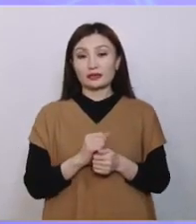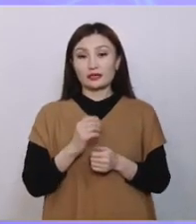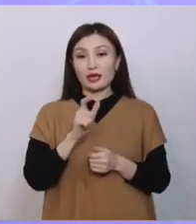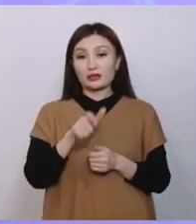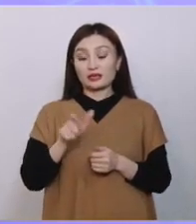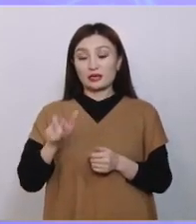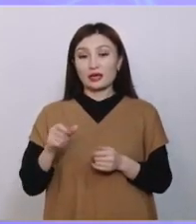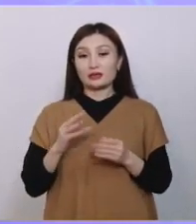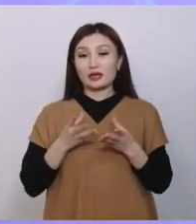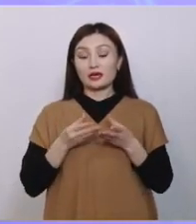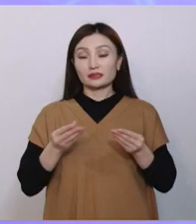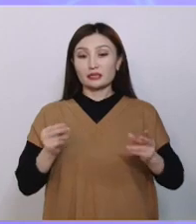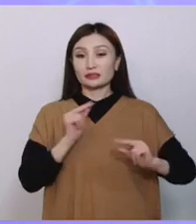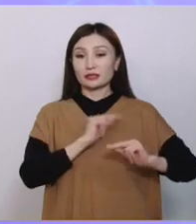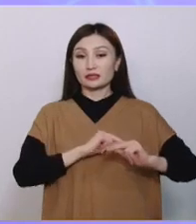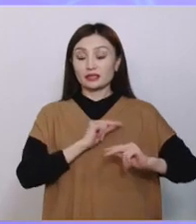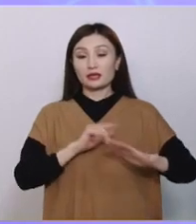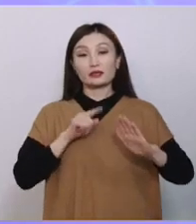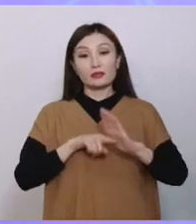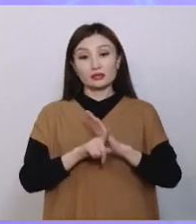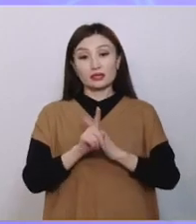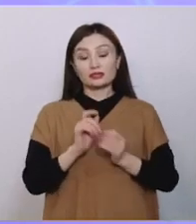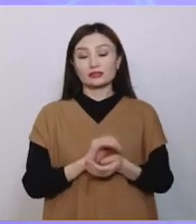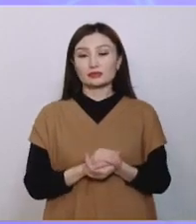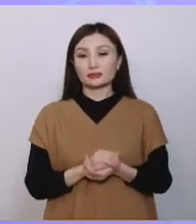Дыйкандар жазгы иштерин башташты.